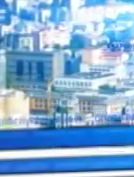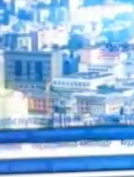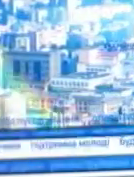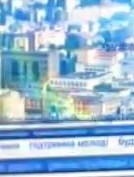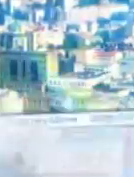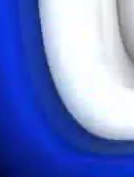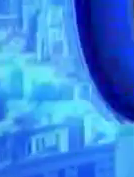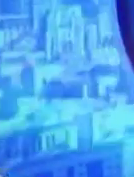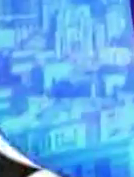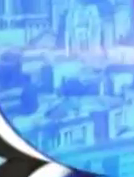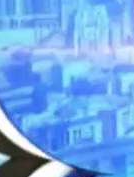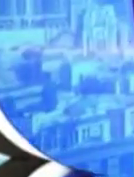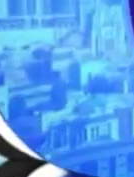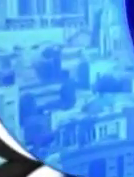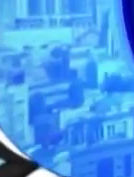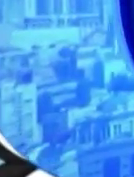Музика